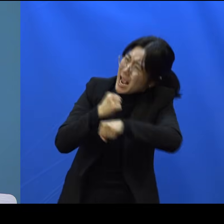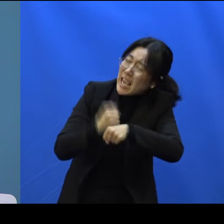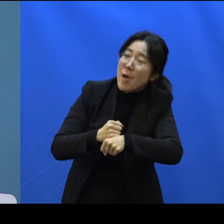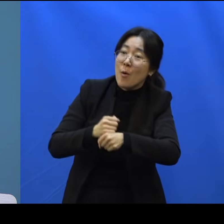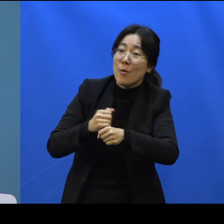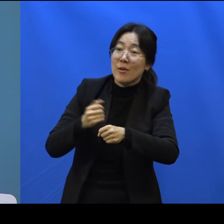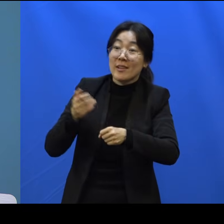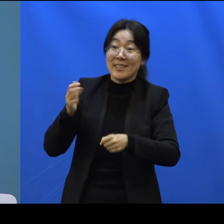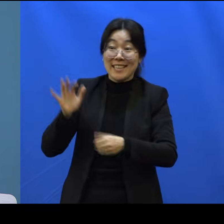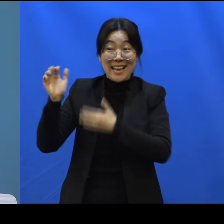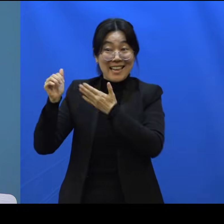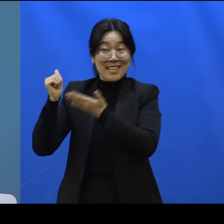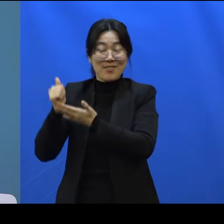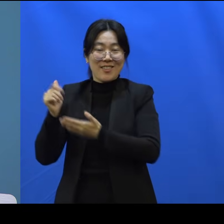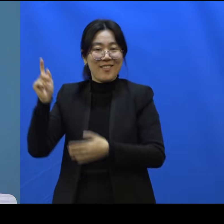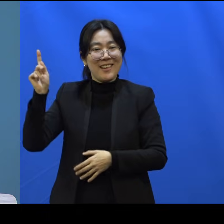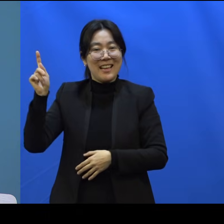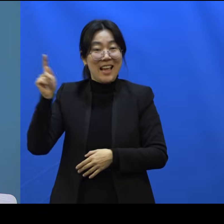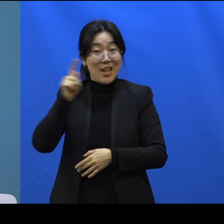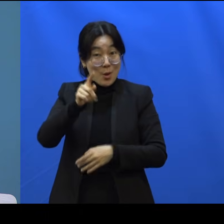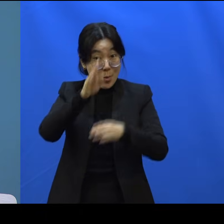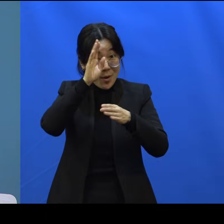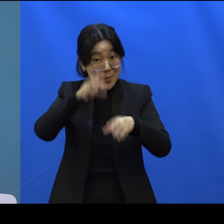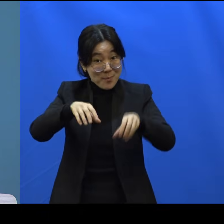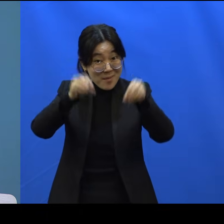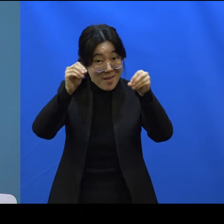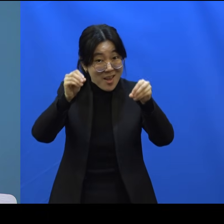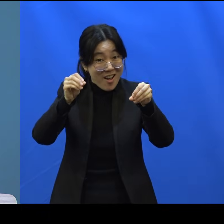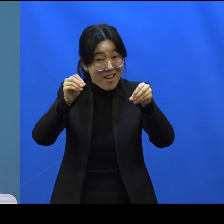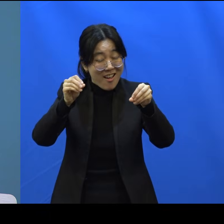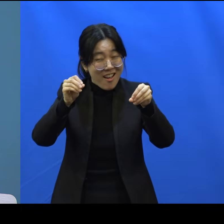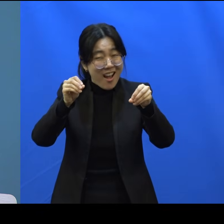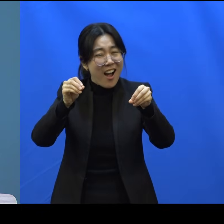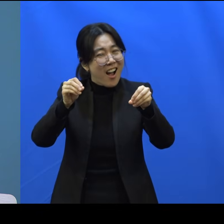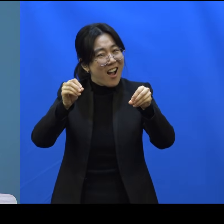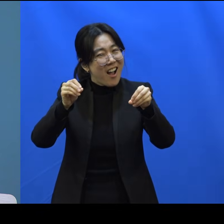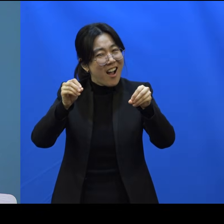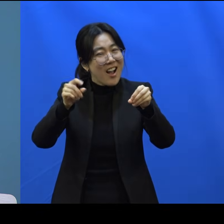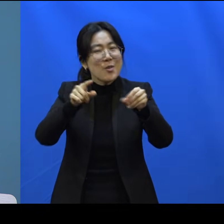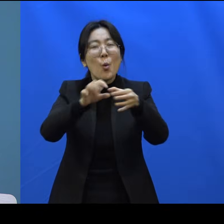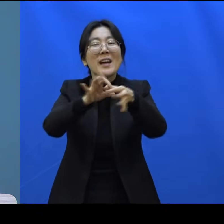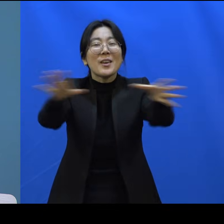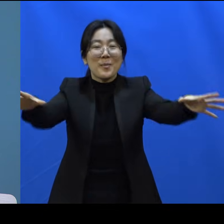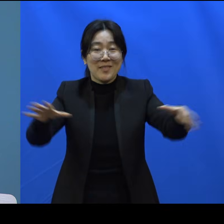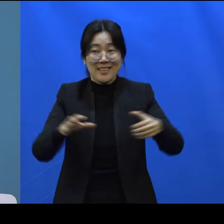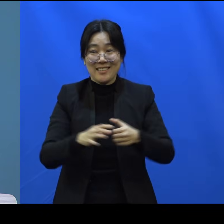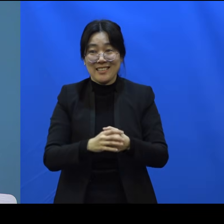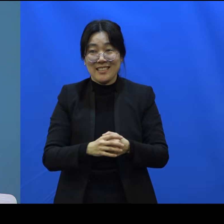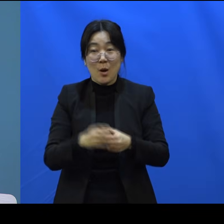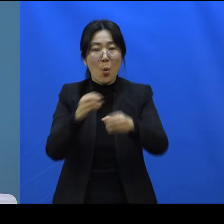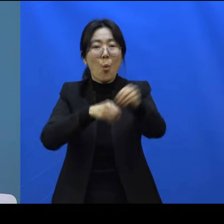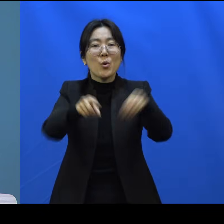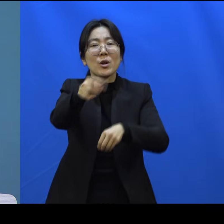가시로 인하여 너가 하나님의 일을 하는데 조금 더 방해되지 않고 오히려 유익할